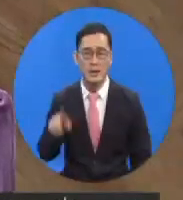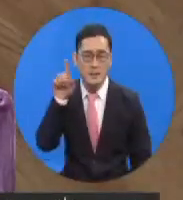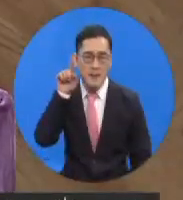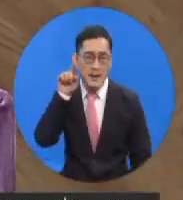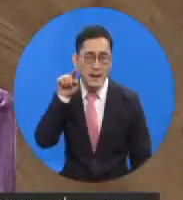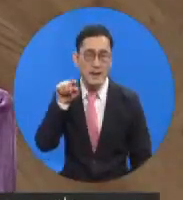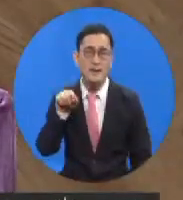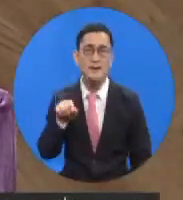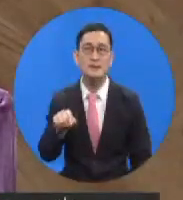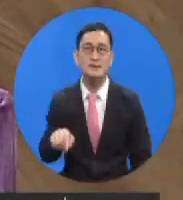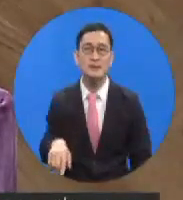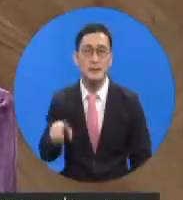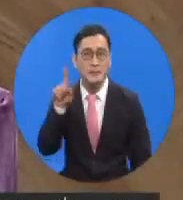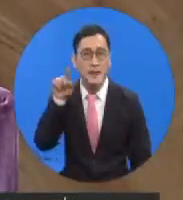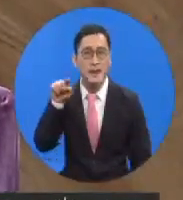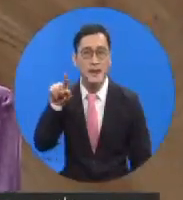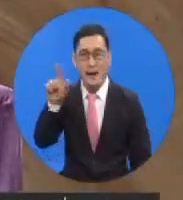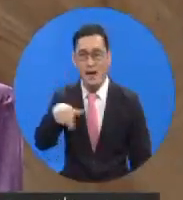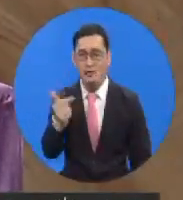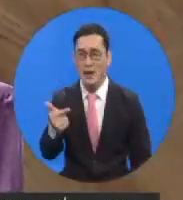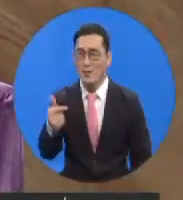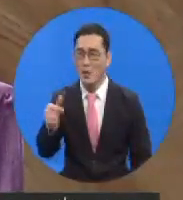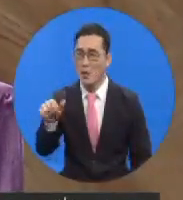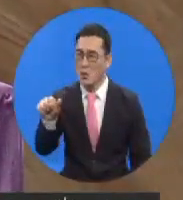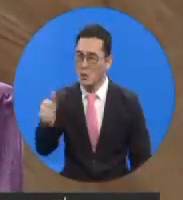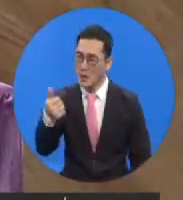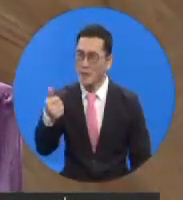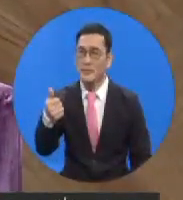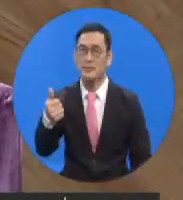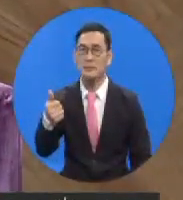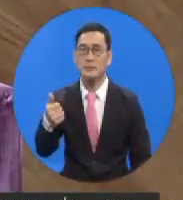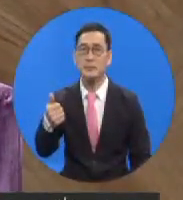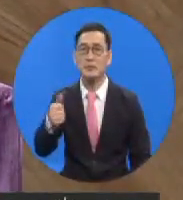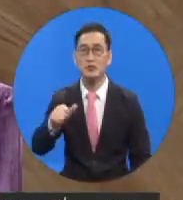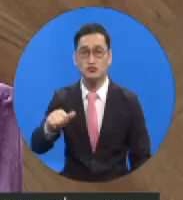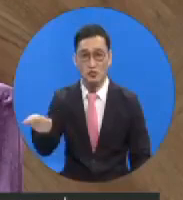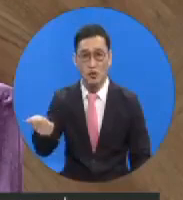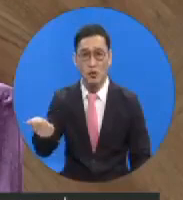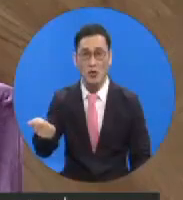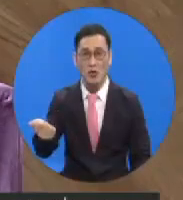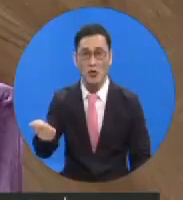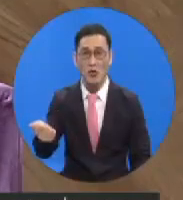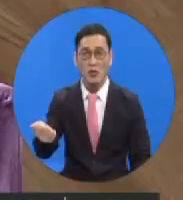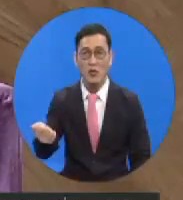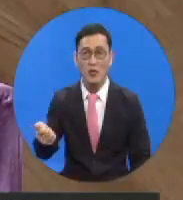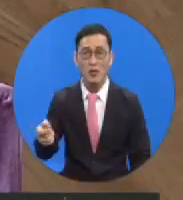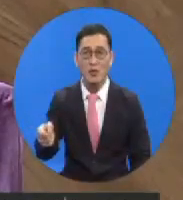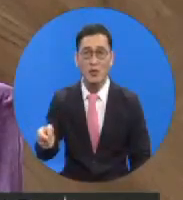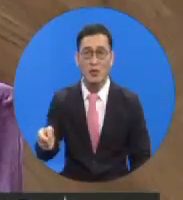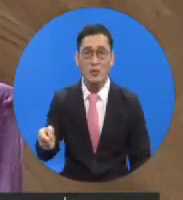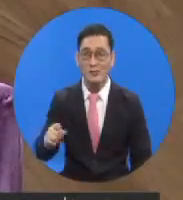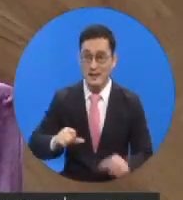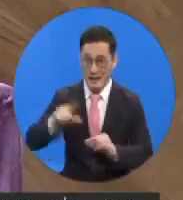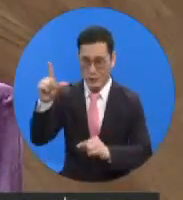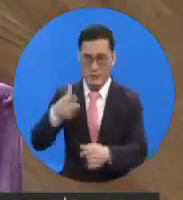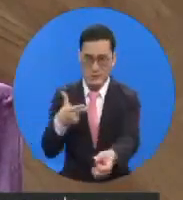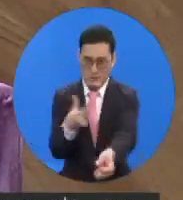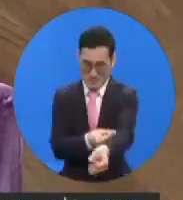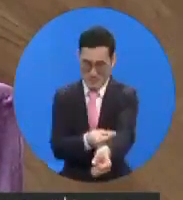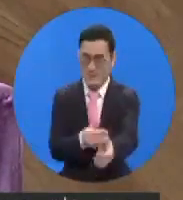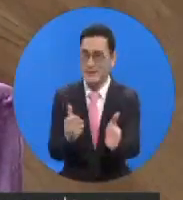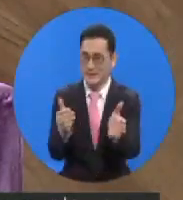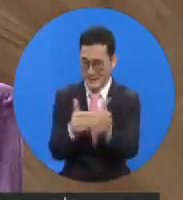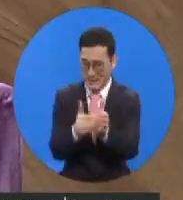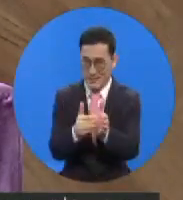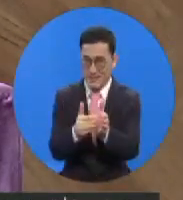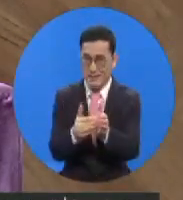매해 그리고 매일 고령의 사망자가 발생하게 되는데 사망자들 중에 상당수가 백신을 맞았기 때문에